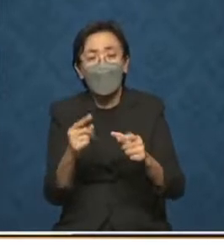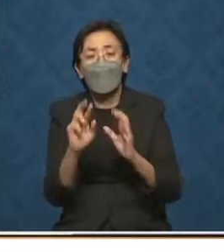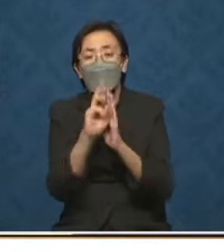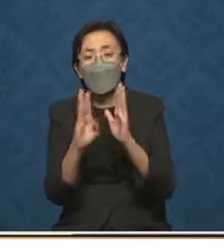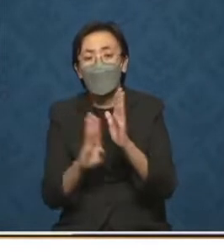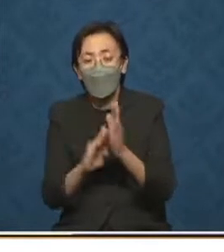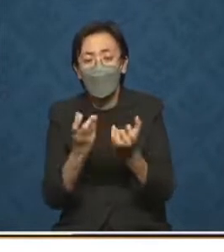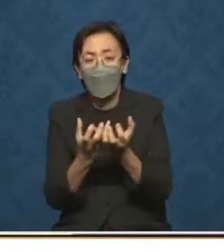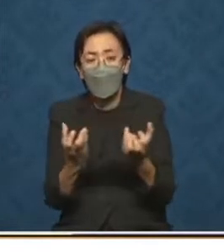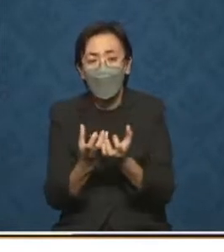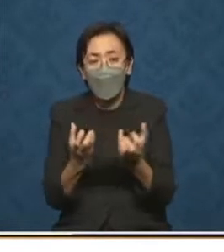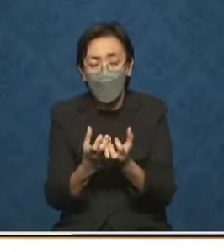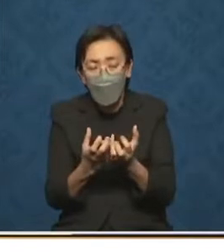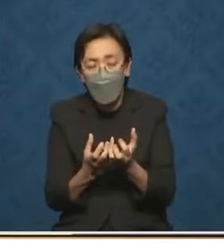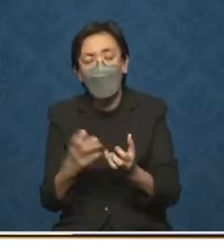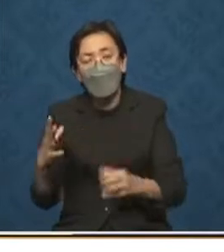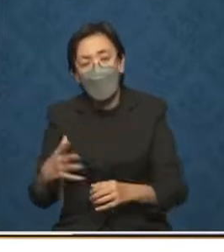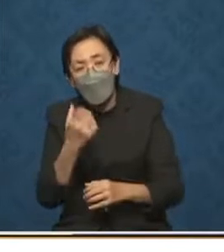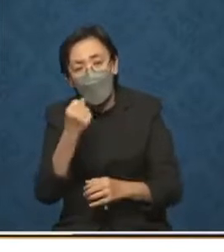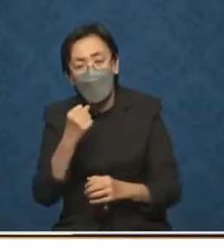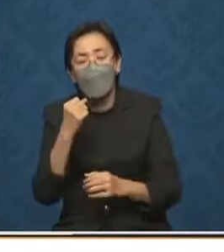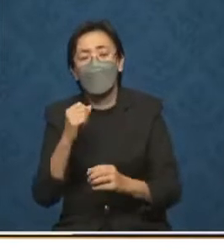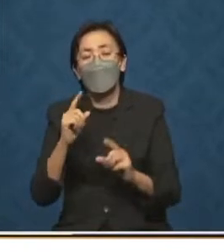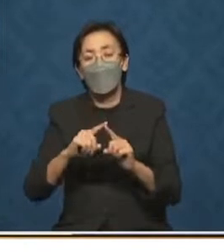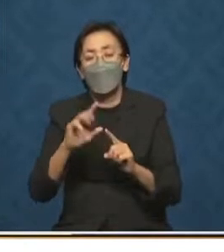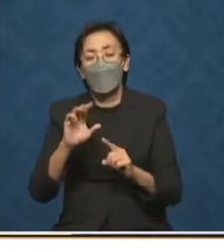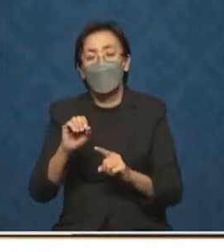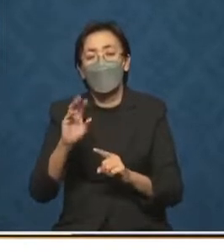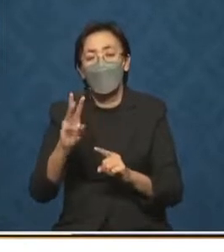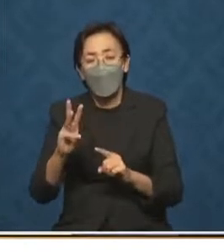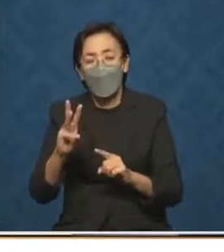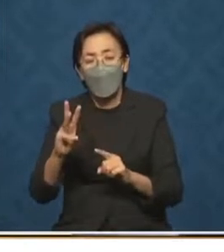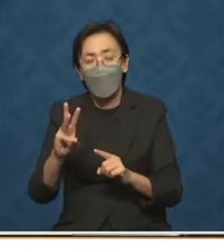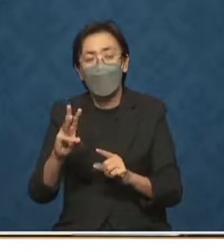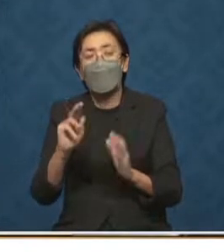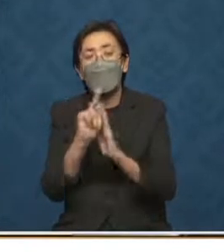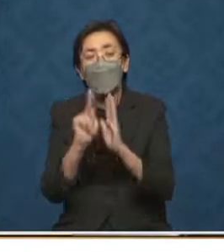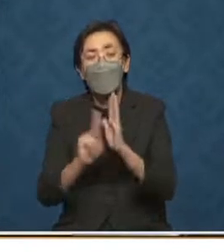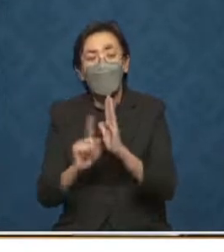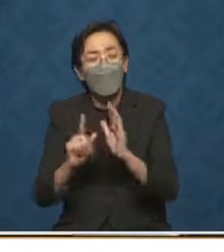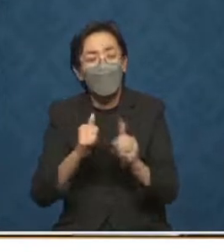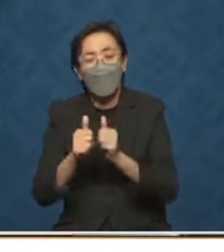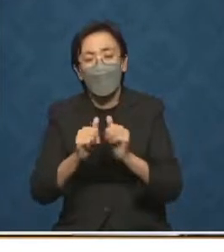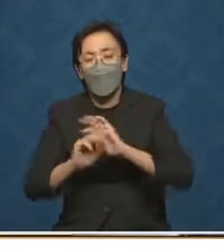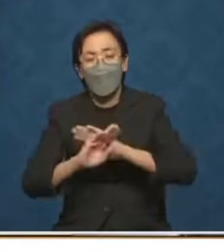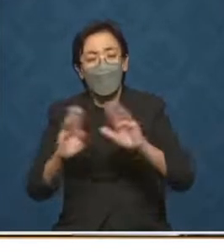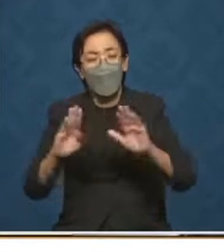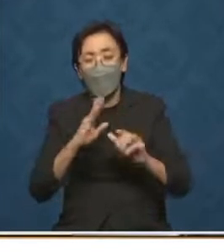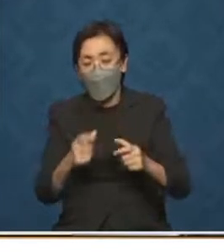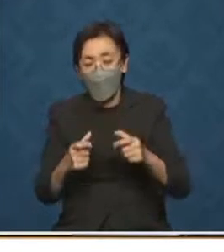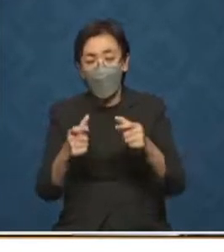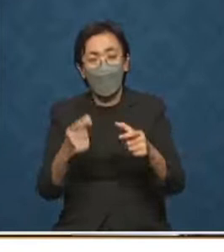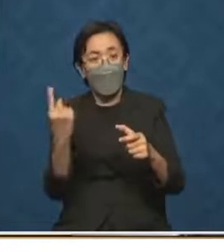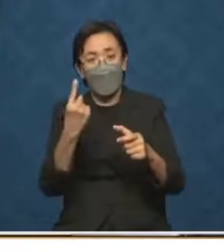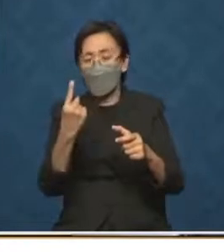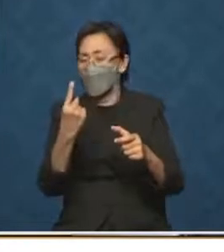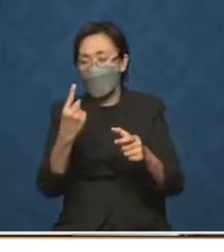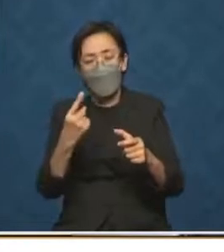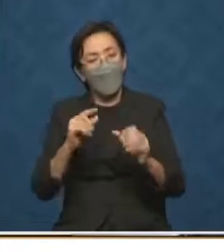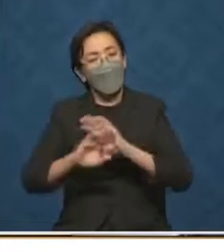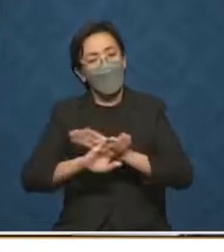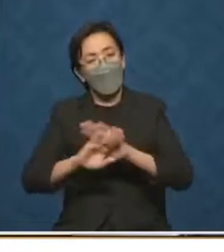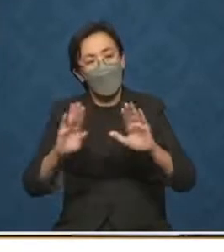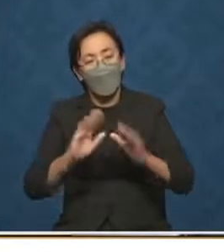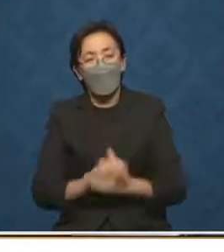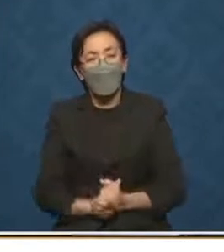้การพสดุปี 2560 ข.56เขาบอกวาให้ยกเลิกประโฎราคานะครัทานประทานหรือ